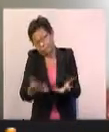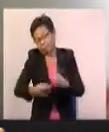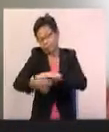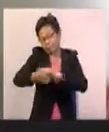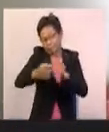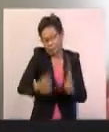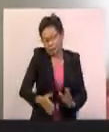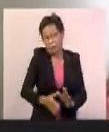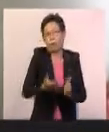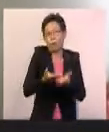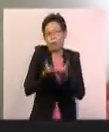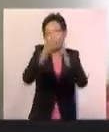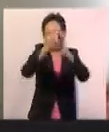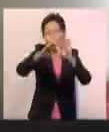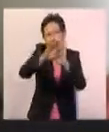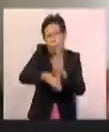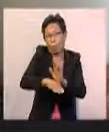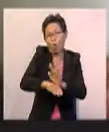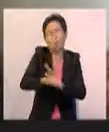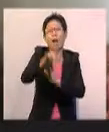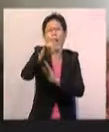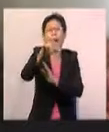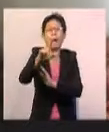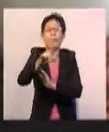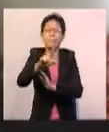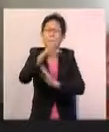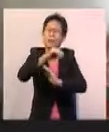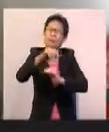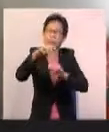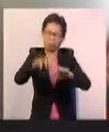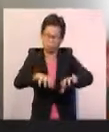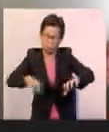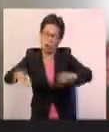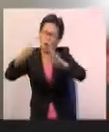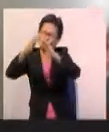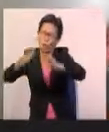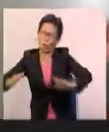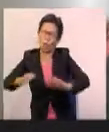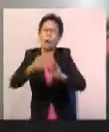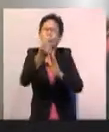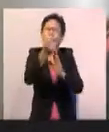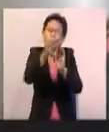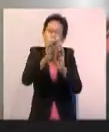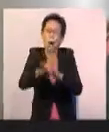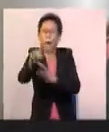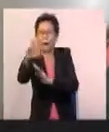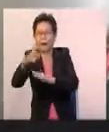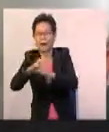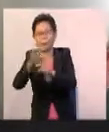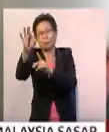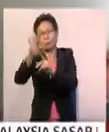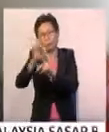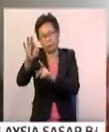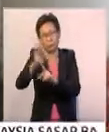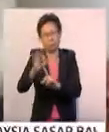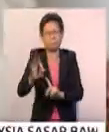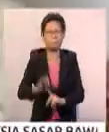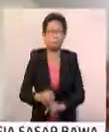penyewa ditawarkan rumah kos rendah di Lebuh Mccallum dan di beberapa kediaman kos rendah lain di Pulau Pinang.